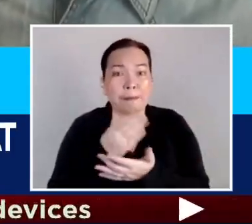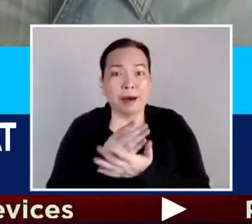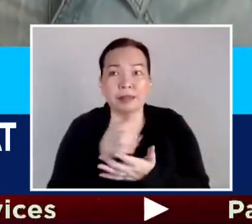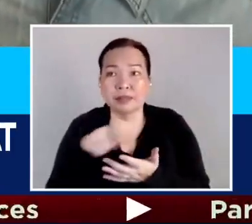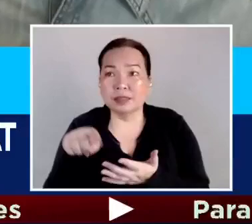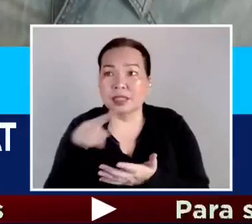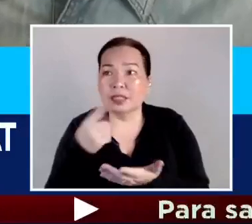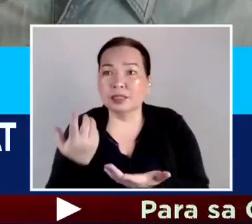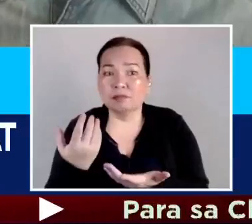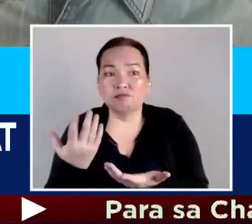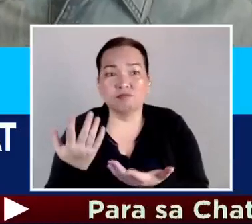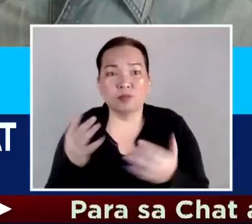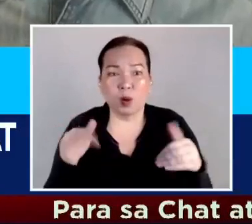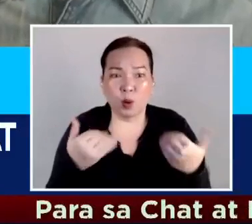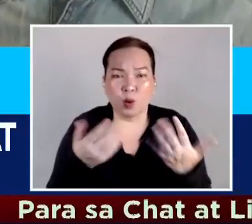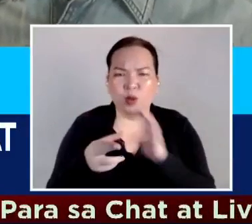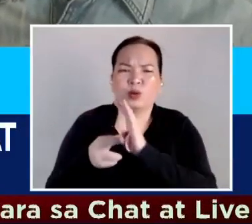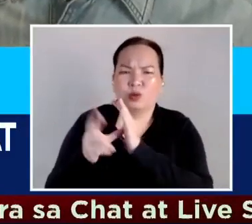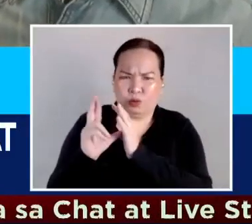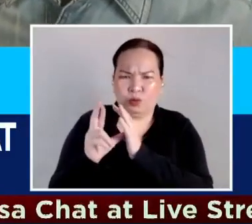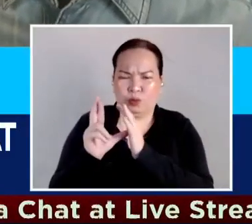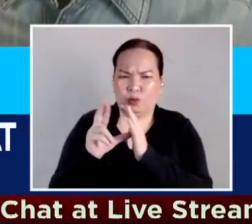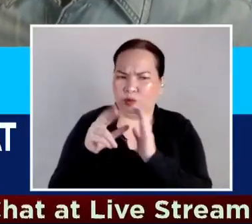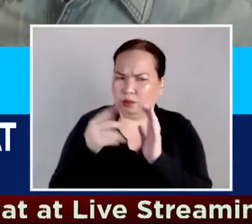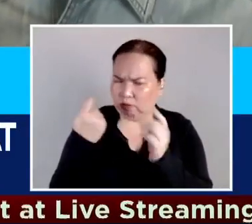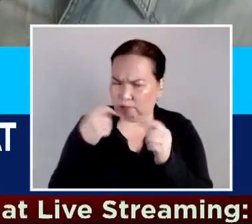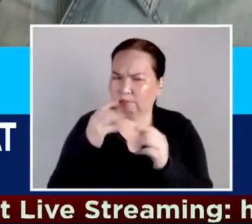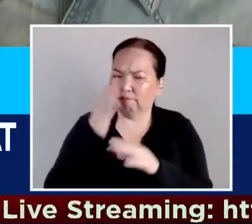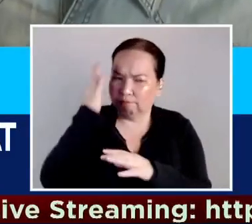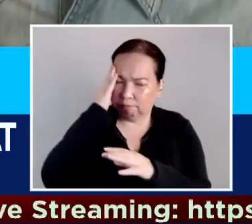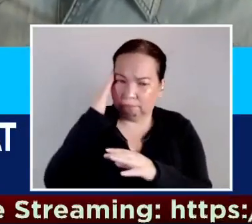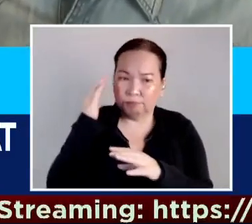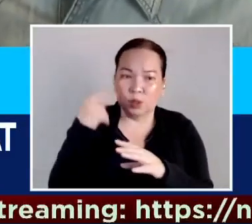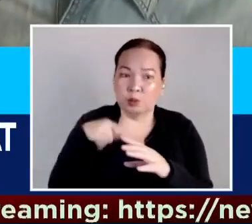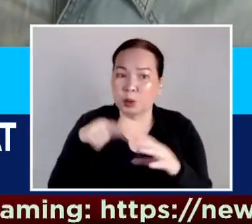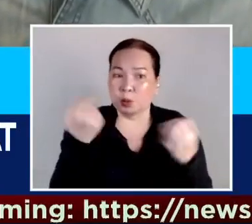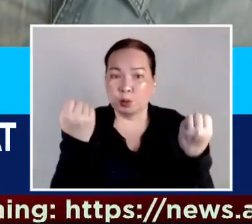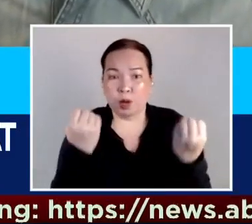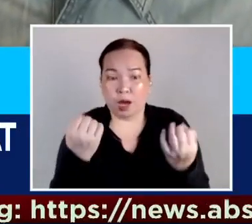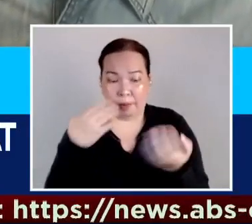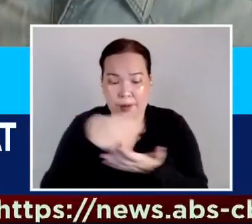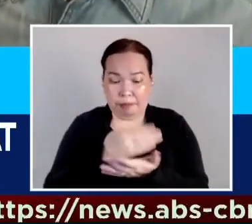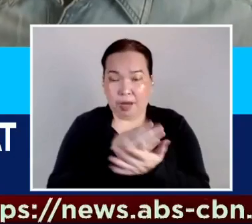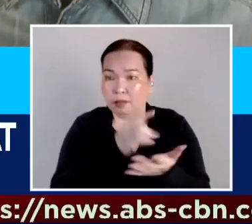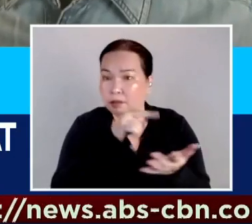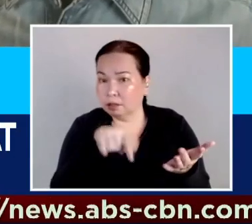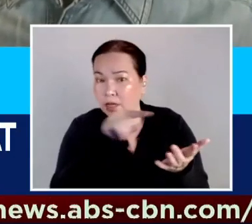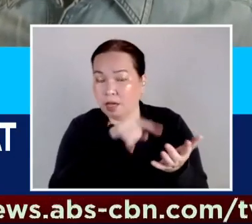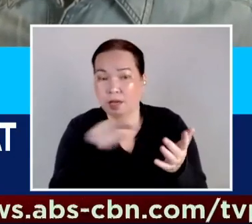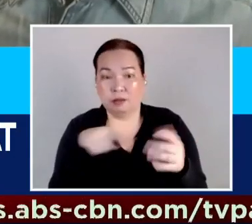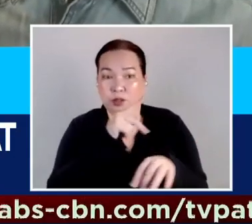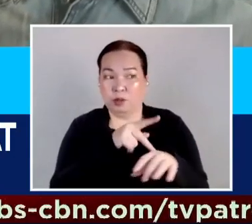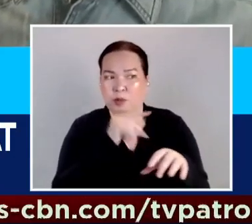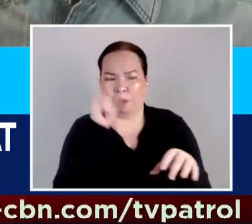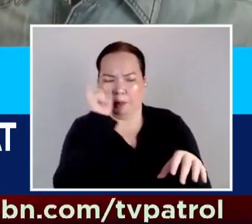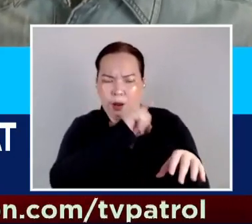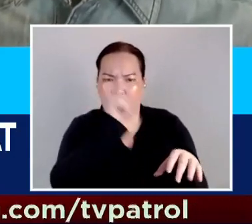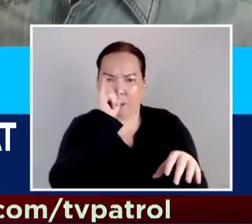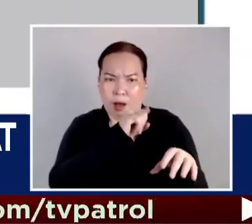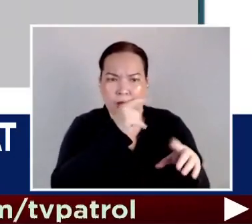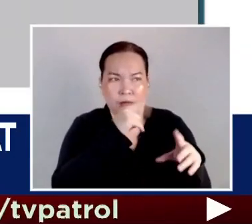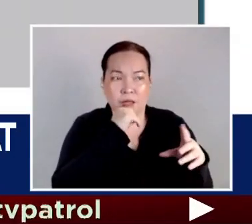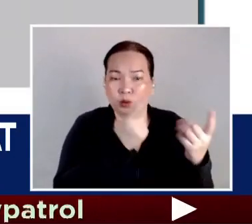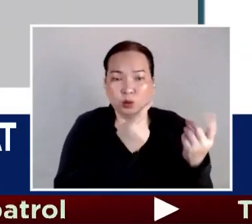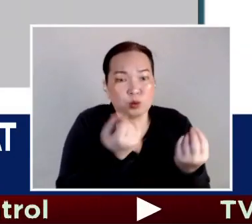tustusin. Reviewin natin. Baka naman po marami diyan sa ating budget ang hindi naman kailangang ipatupad